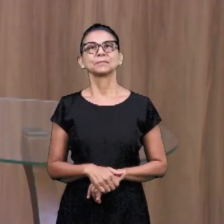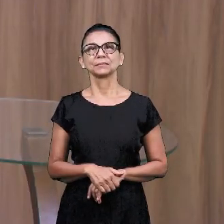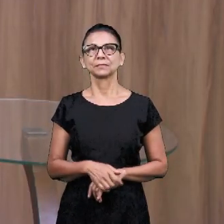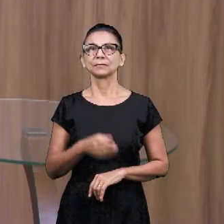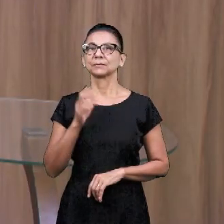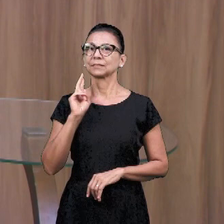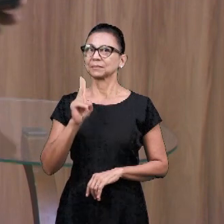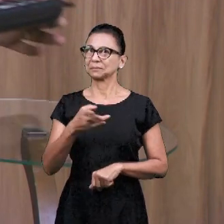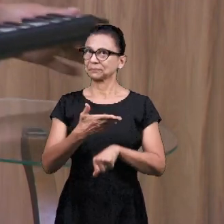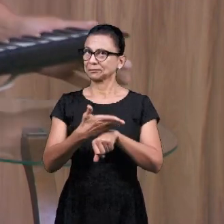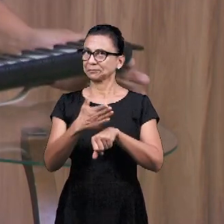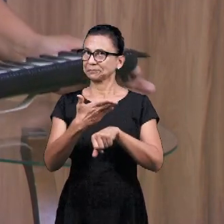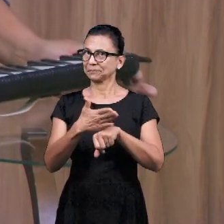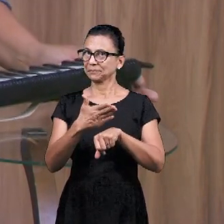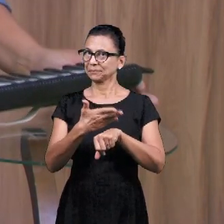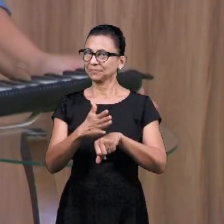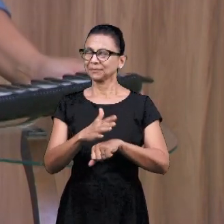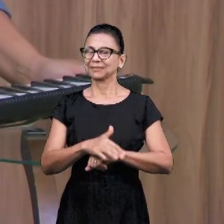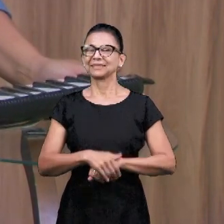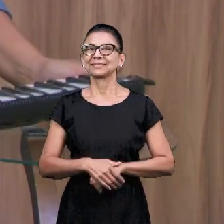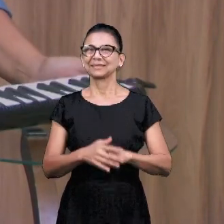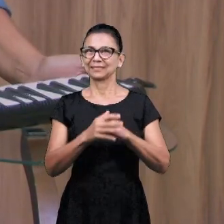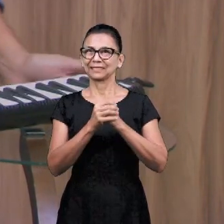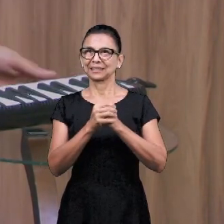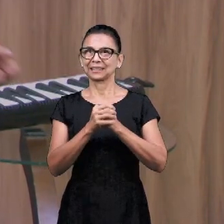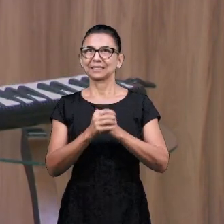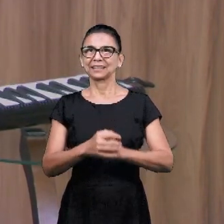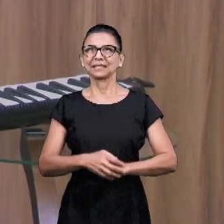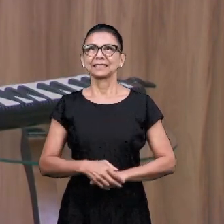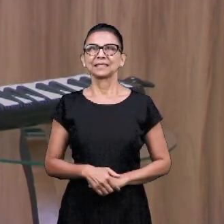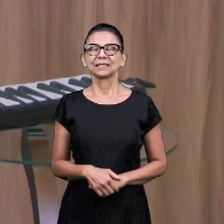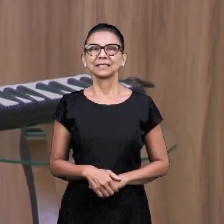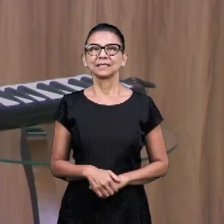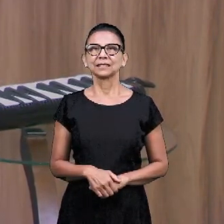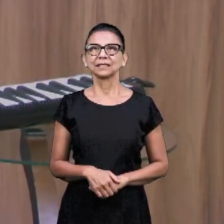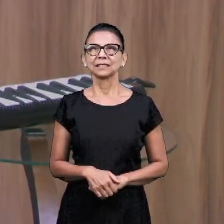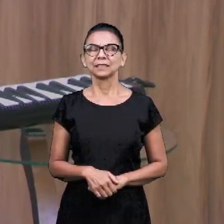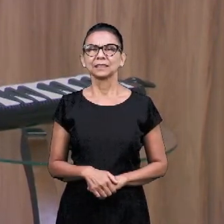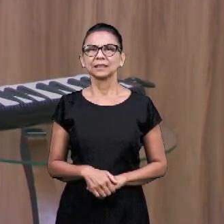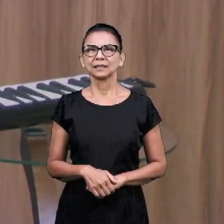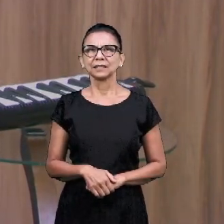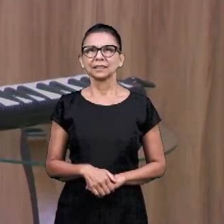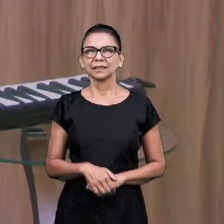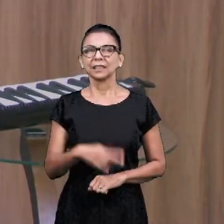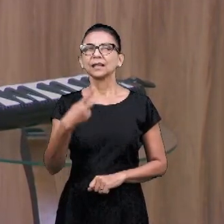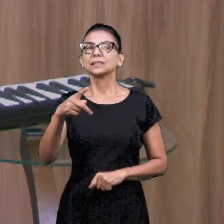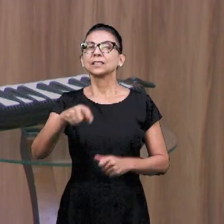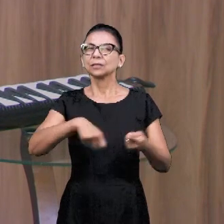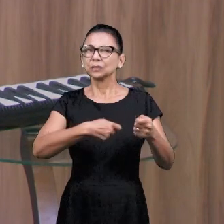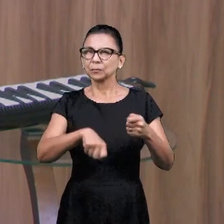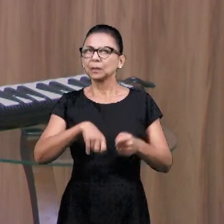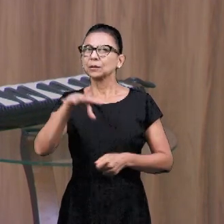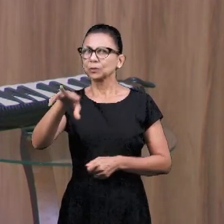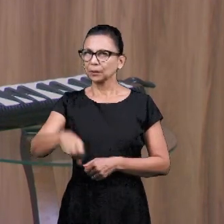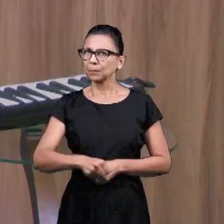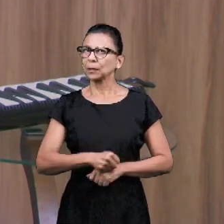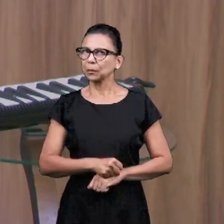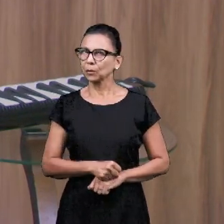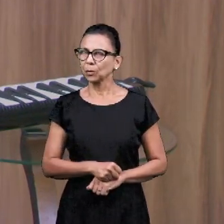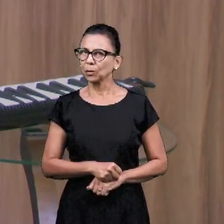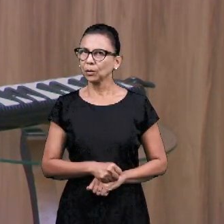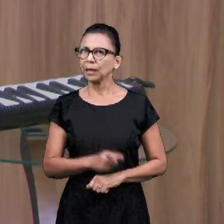Continue treinando bastante. Continuez à vous entraîner beaucoup. Seu instrumento já está Et votre instrument, il est déjà prêt, proche de